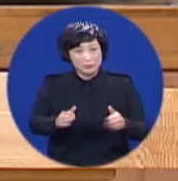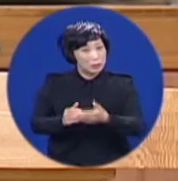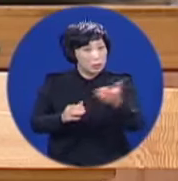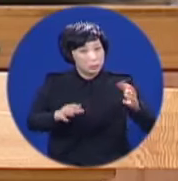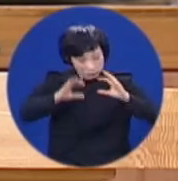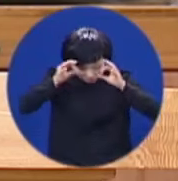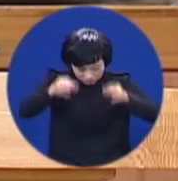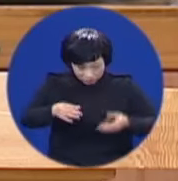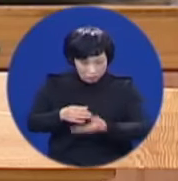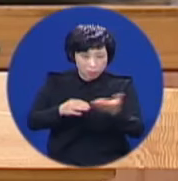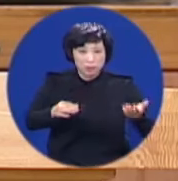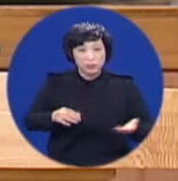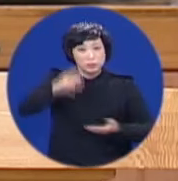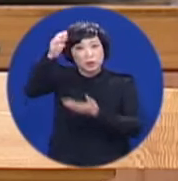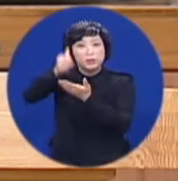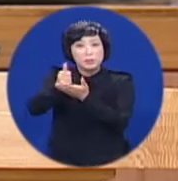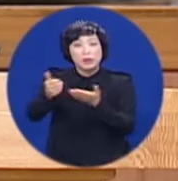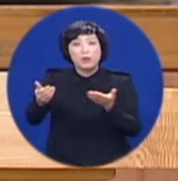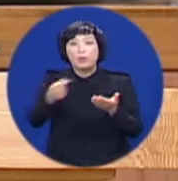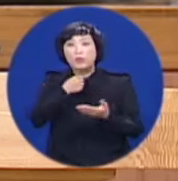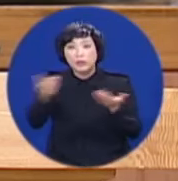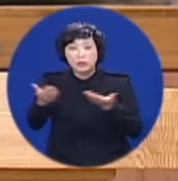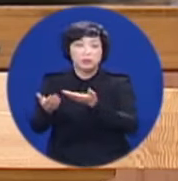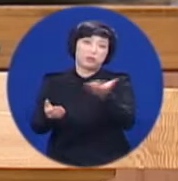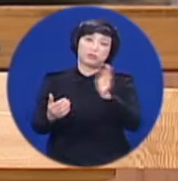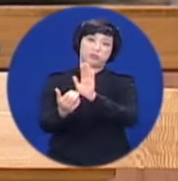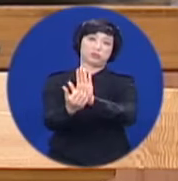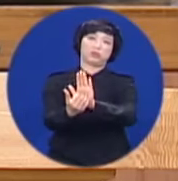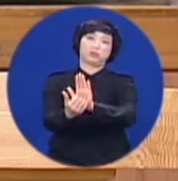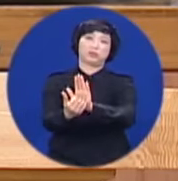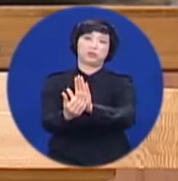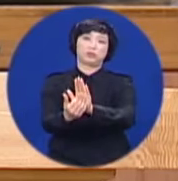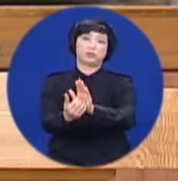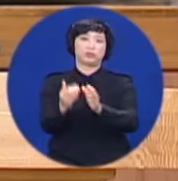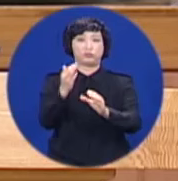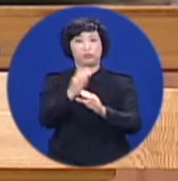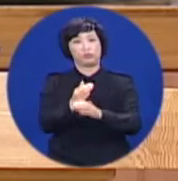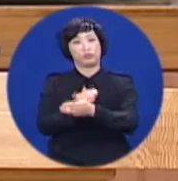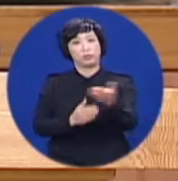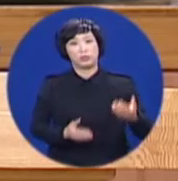아직도 성령의 요구를 거역하고 있는 사람이다.